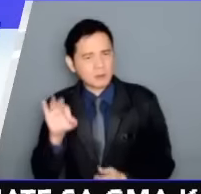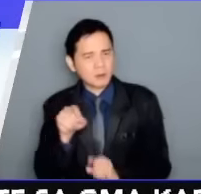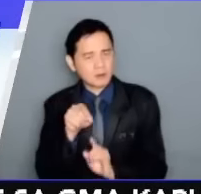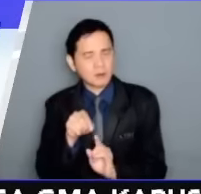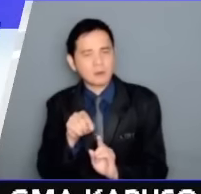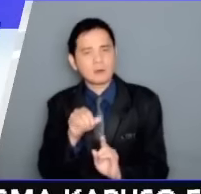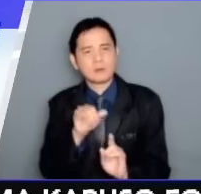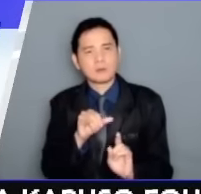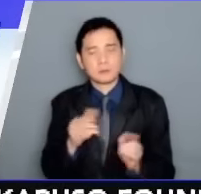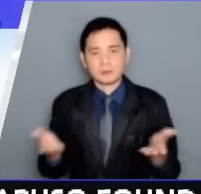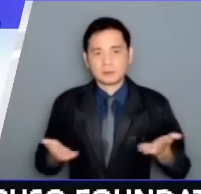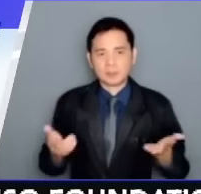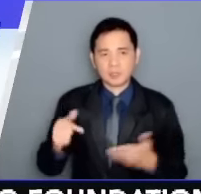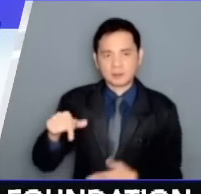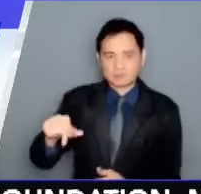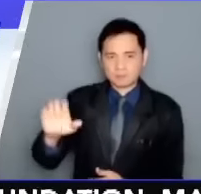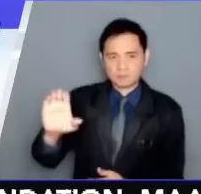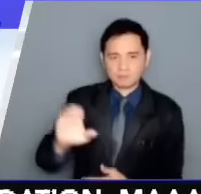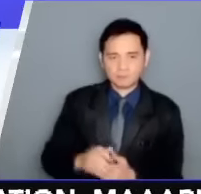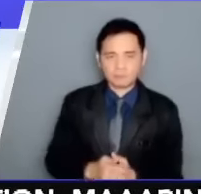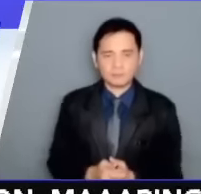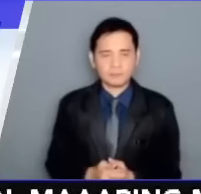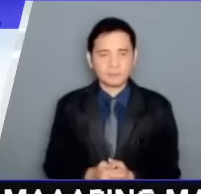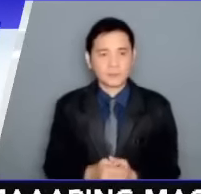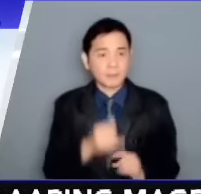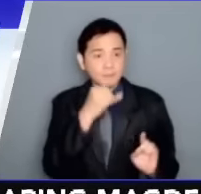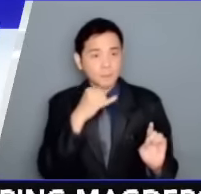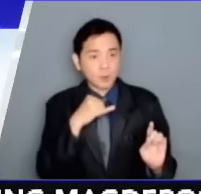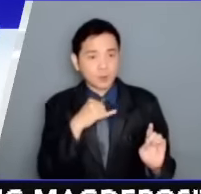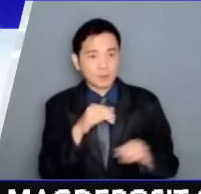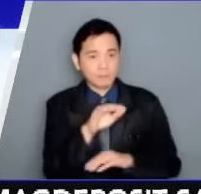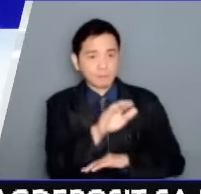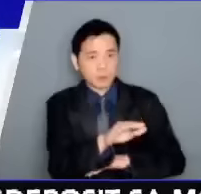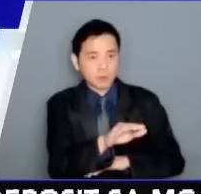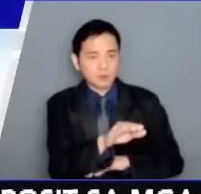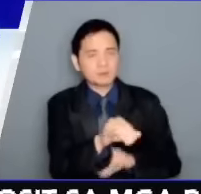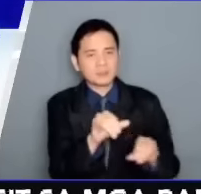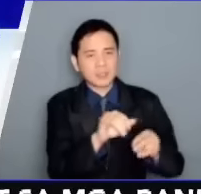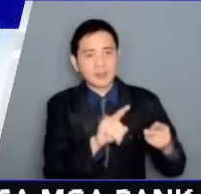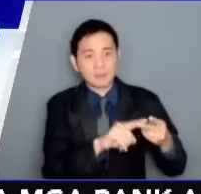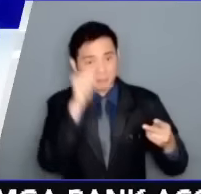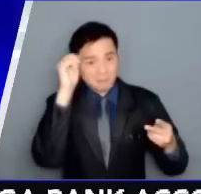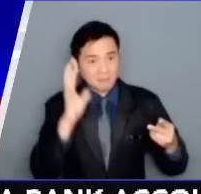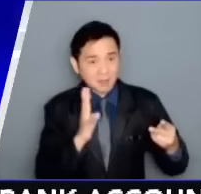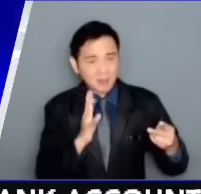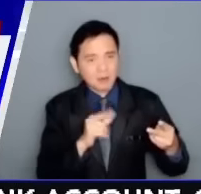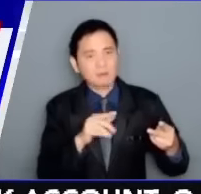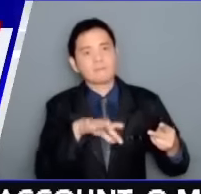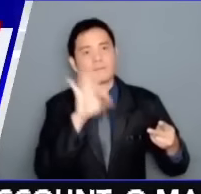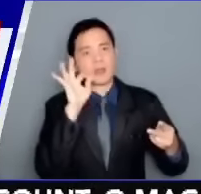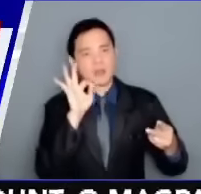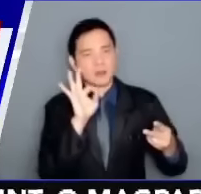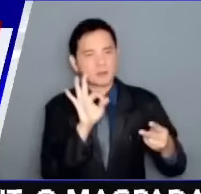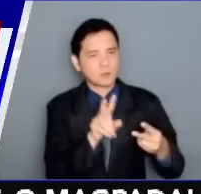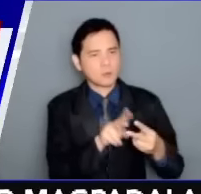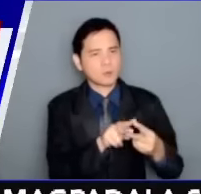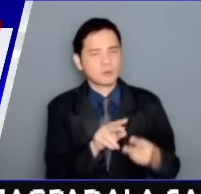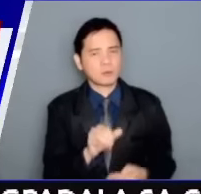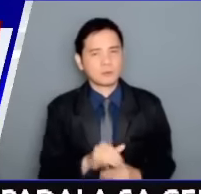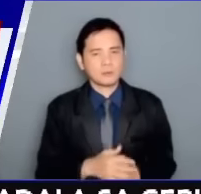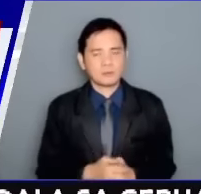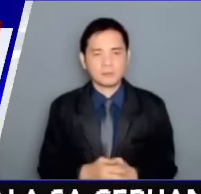City sunod na natagpuan kahapon ng hapon ang bangkay ng isang lalaki nakita ko po yung babae nung humupa po